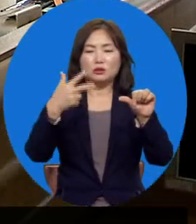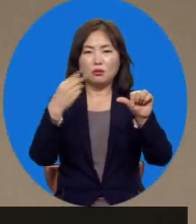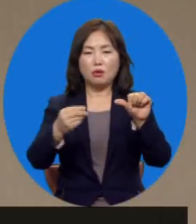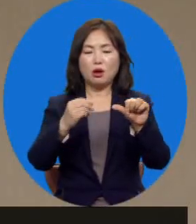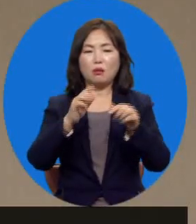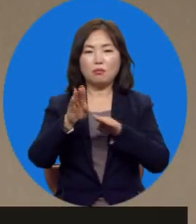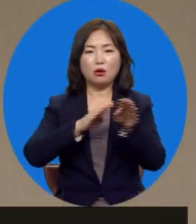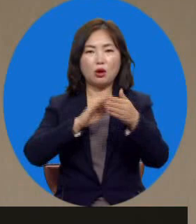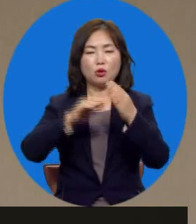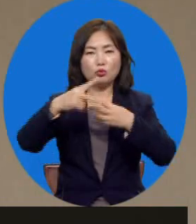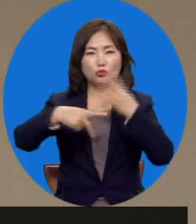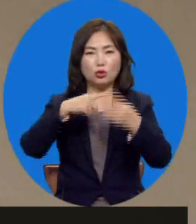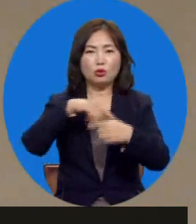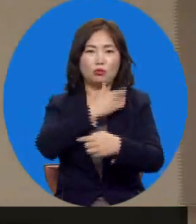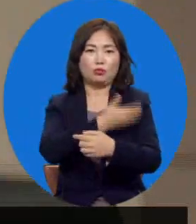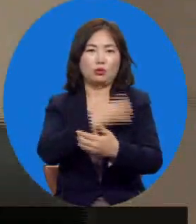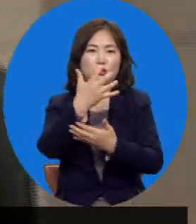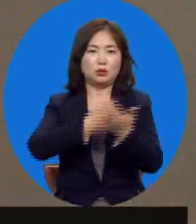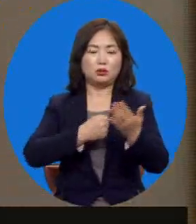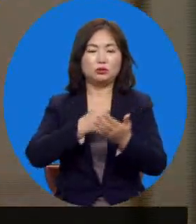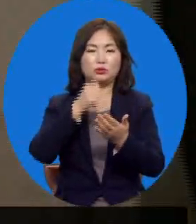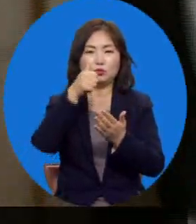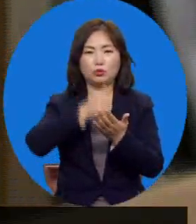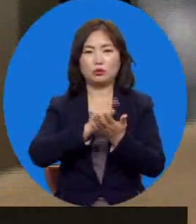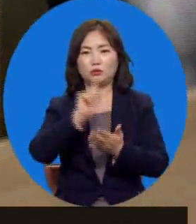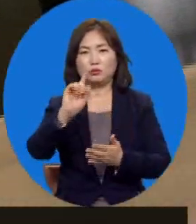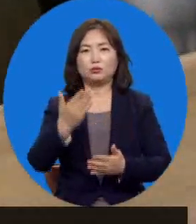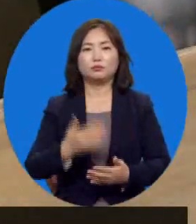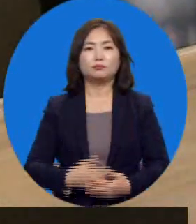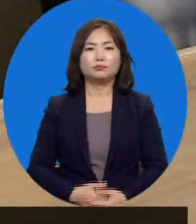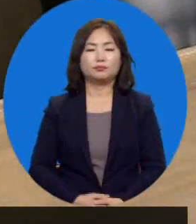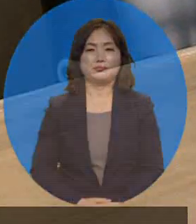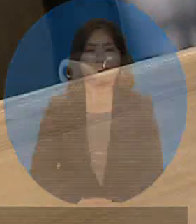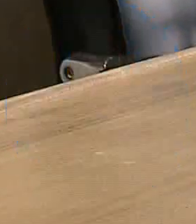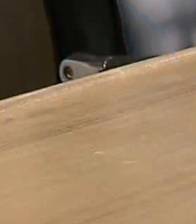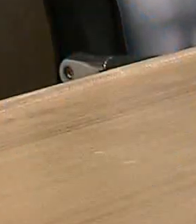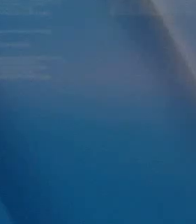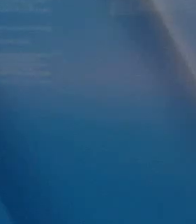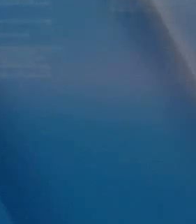상당의 방과후 학교 운영권을 낙찰받은 혐의로 기소됐습니다.